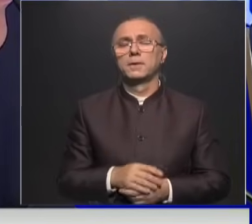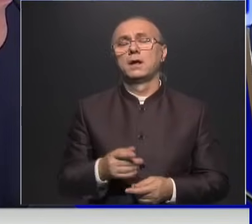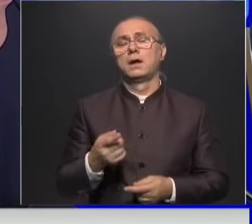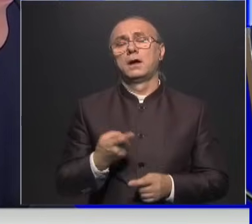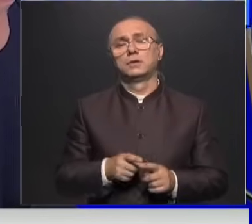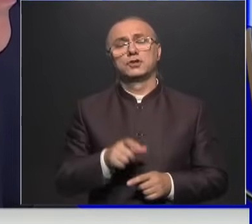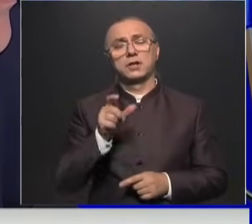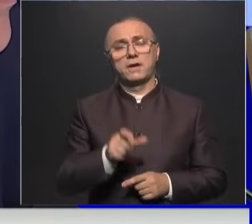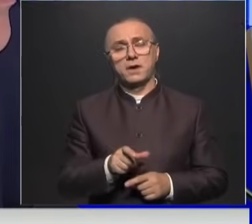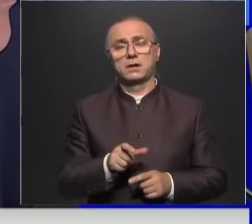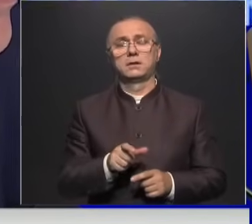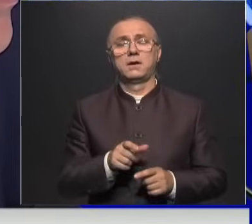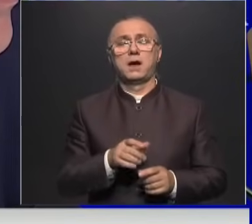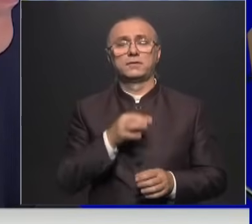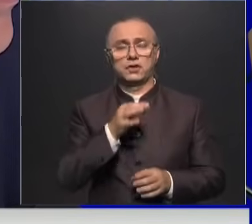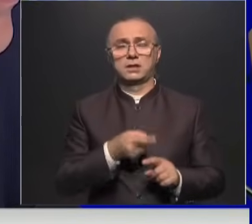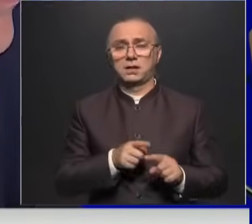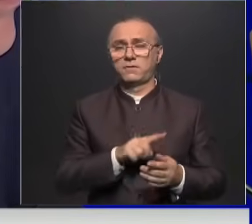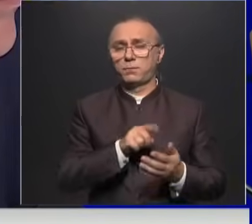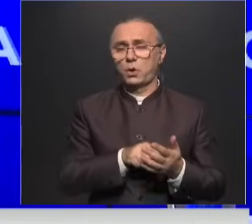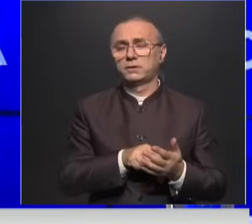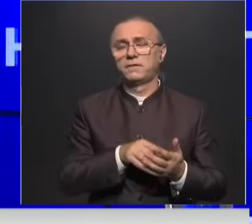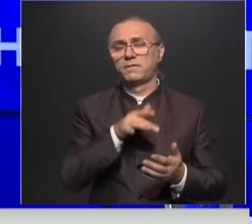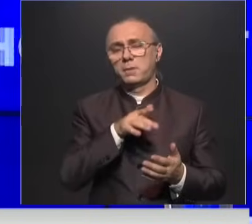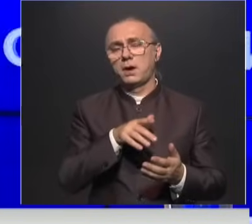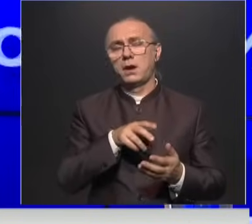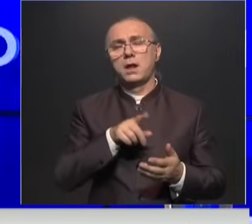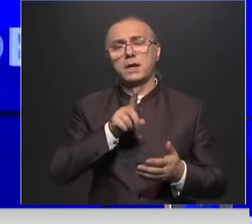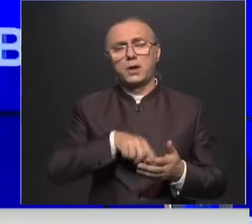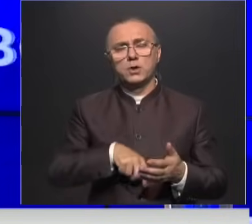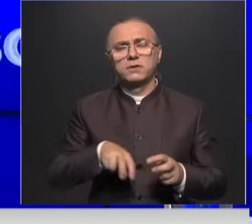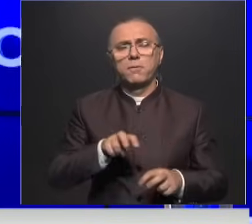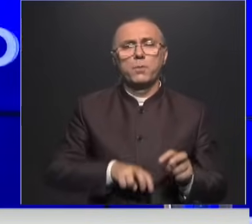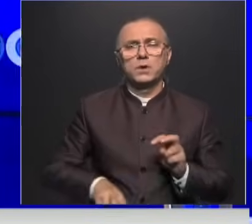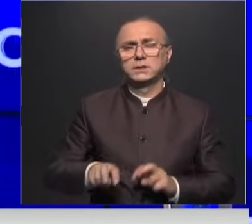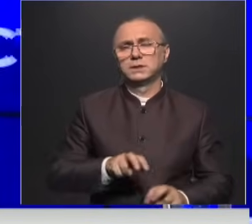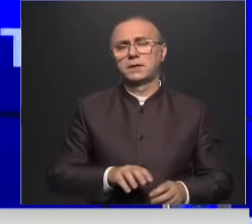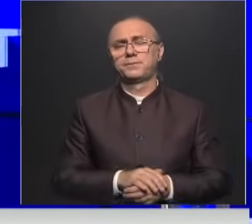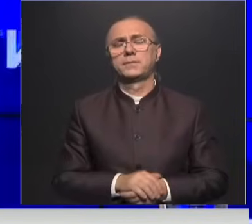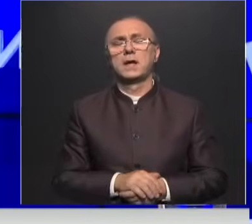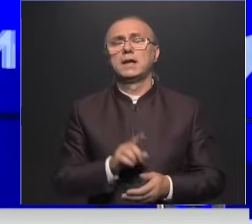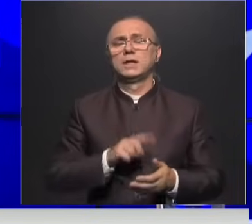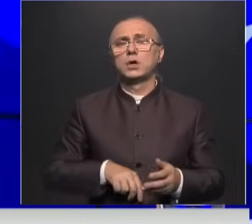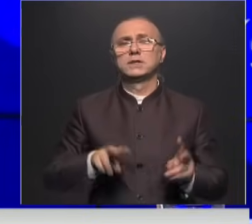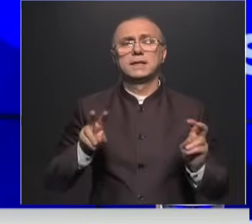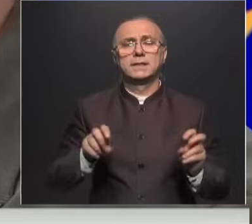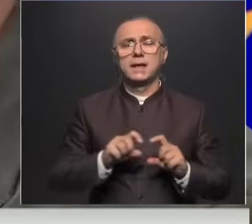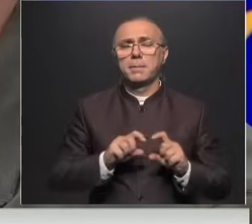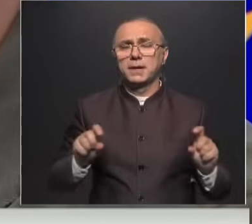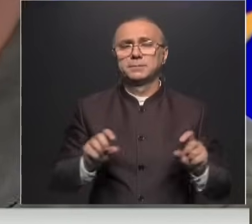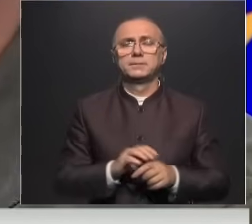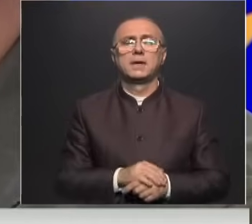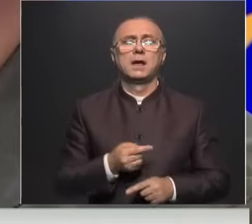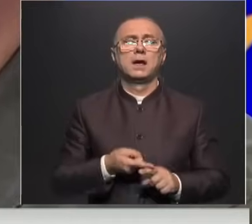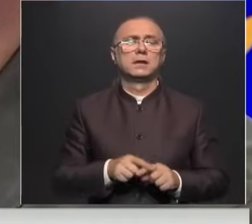поиске. Интерес к темам, которые являются религиозными темами, да, к религиозным темам, это